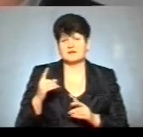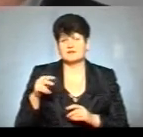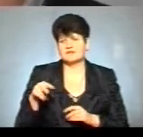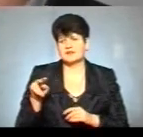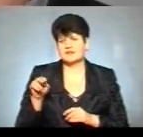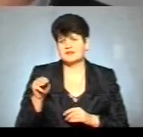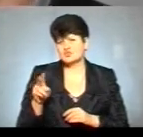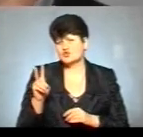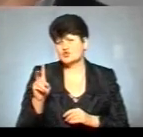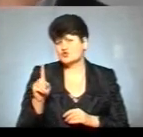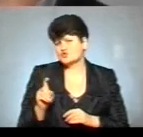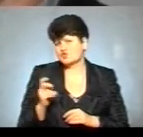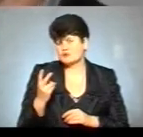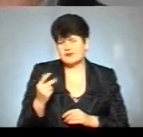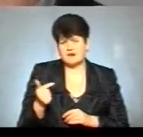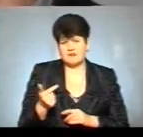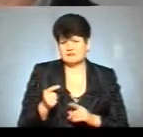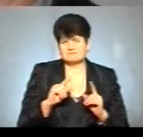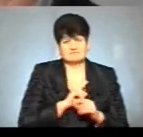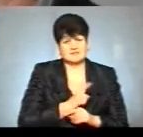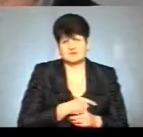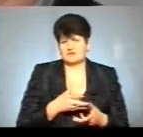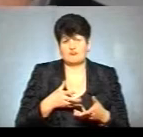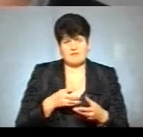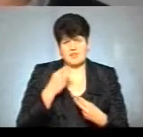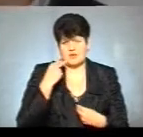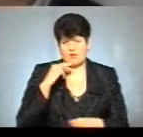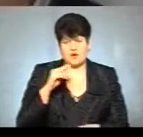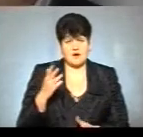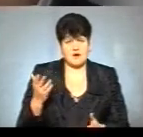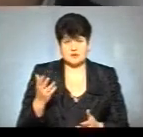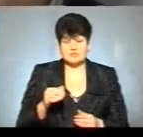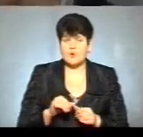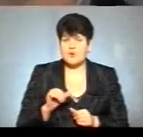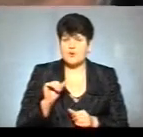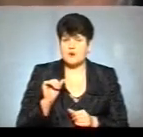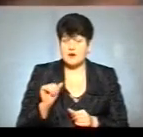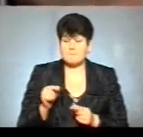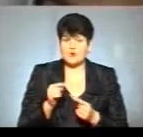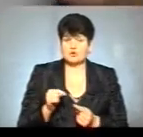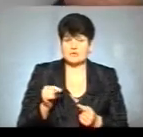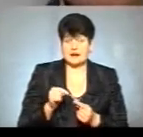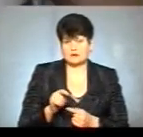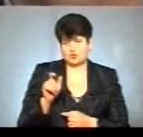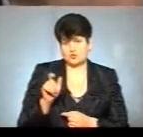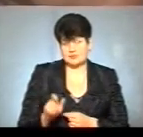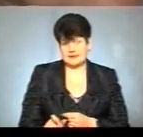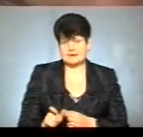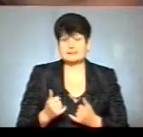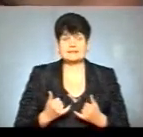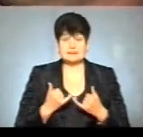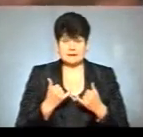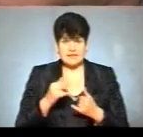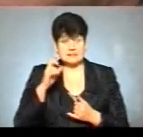гривні. Воно суттєво не впливає на покращення окремо конкретно взятої людини. Натомість, для, звичайно,